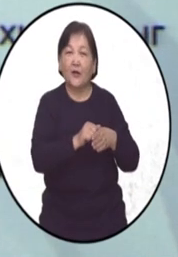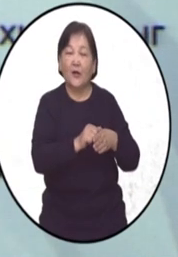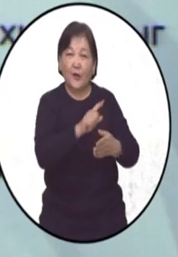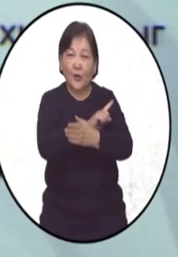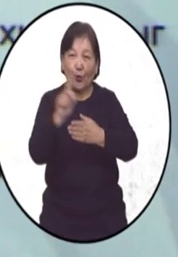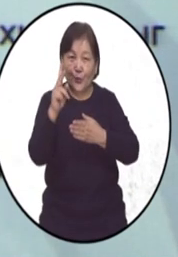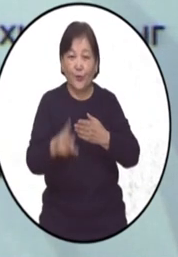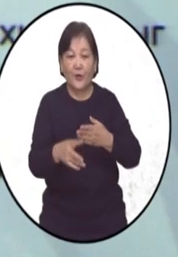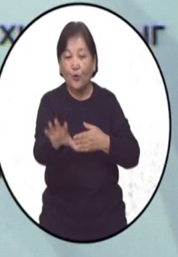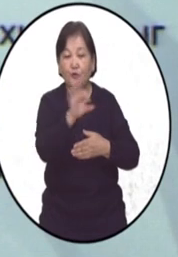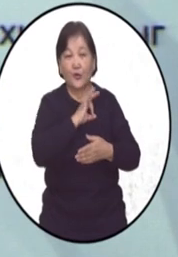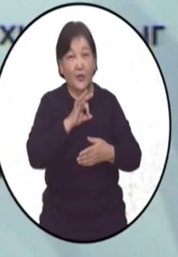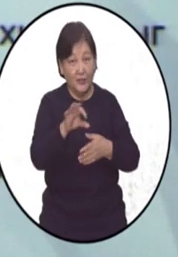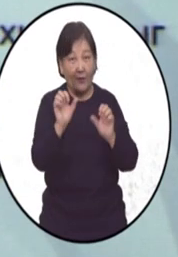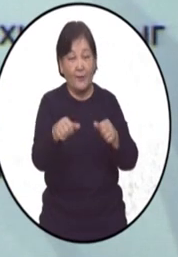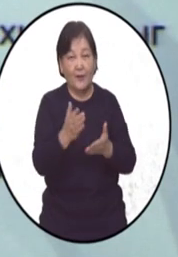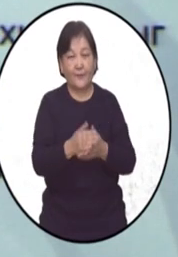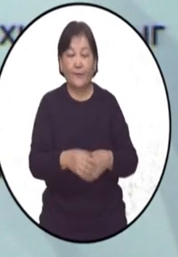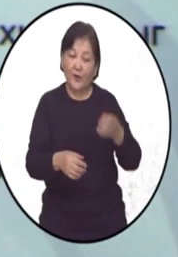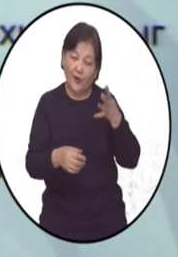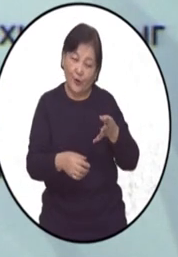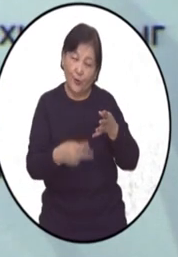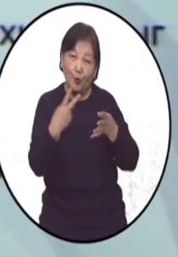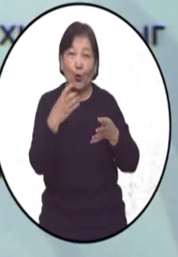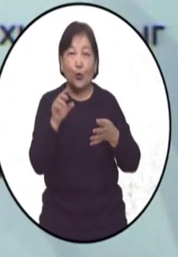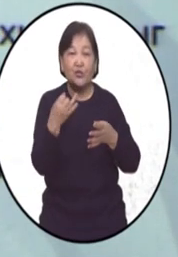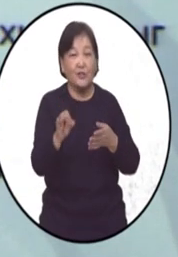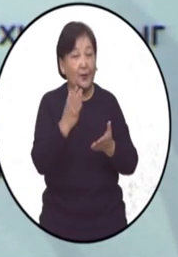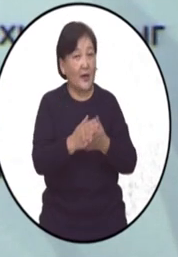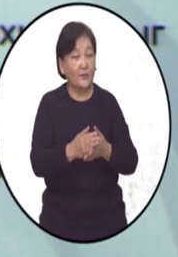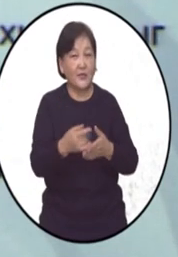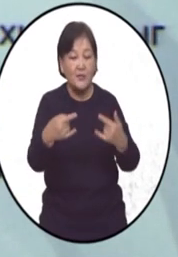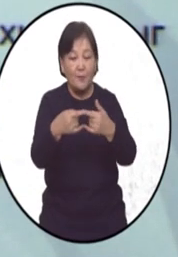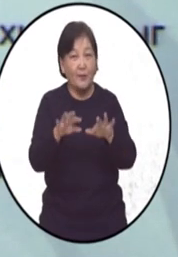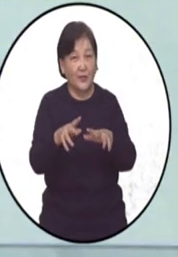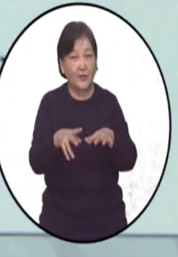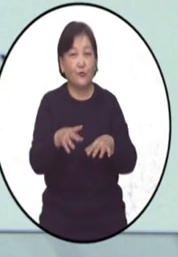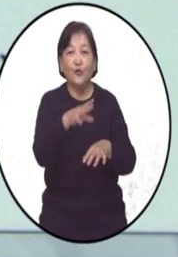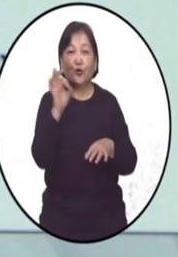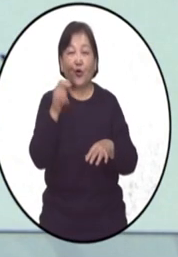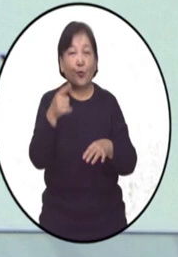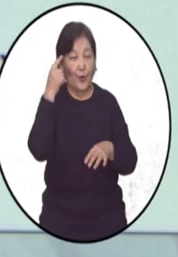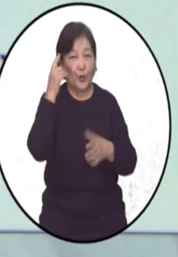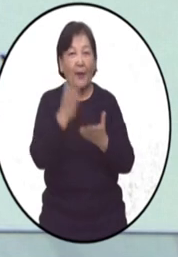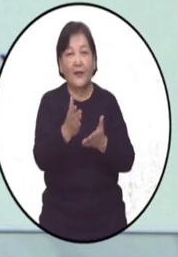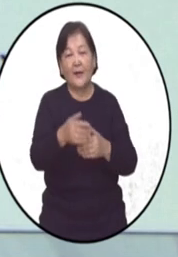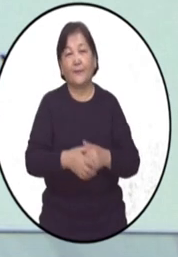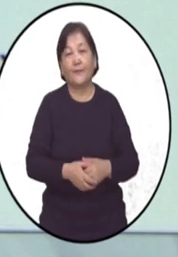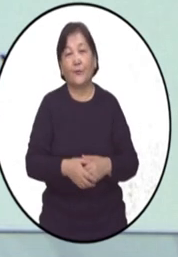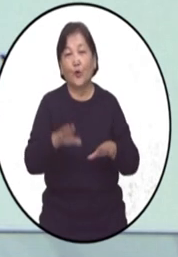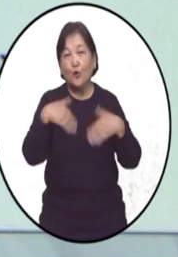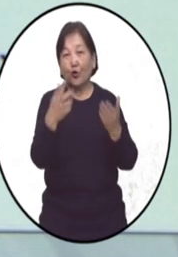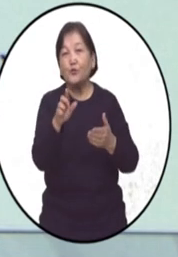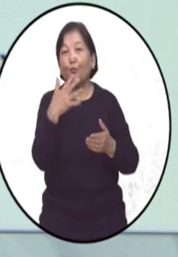гаргаж авах гэсэн ийм үйл ажиллагаа хийдэг. За ийм дөрвөн үе шатыг дамжиж бол мэдээлэл зүйн бодлогыг боддог байна. За жишээ нь өгсөн бүхэл